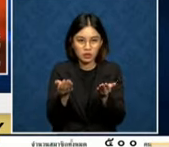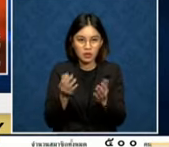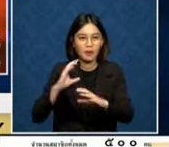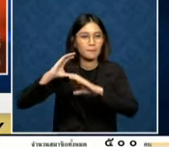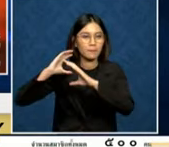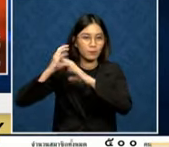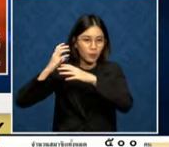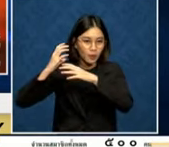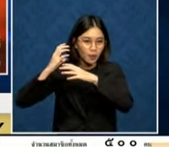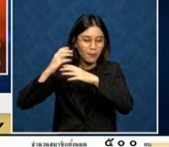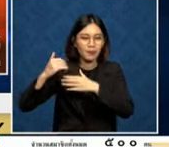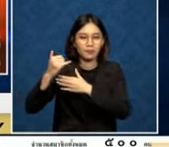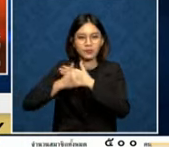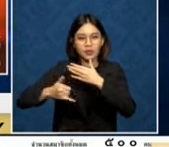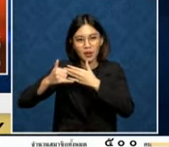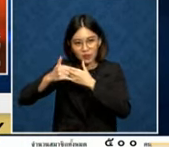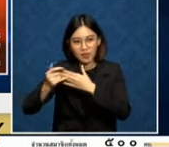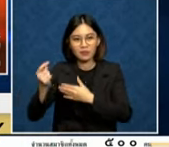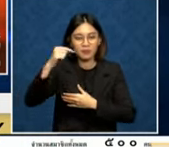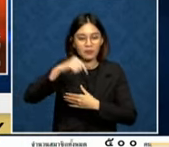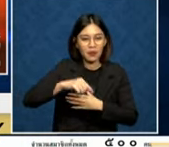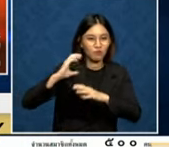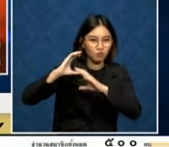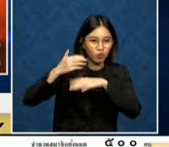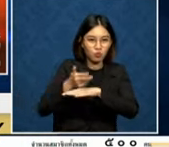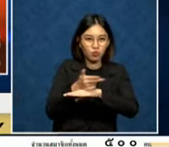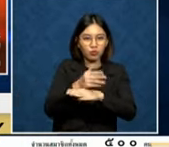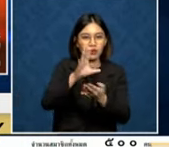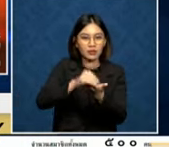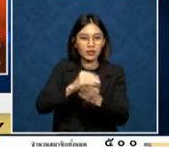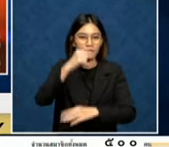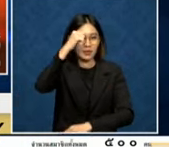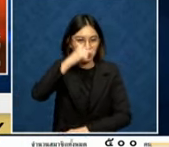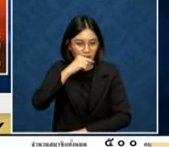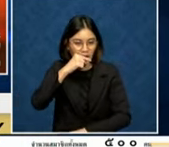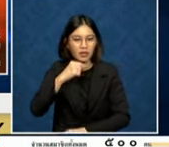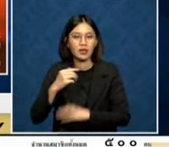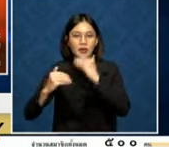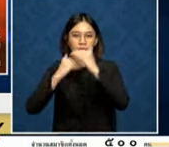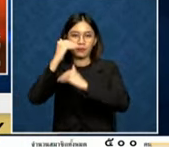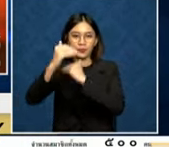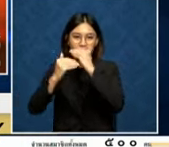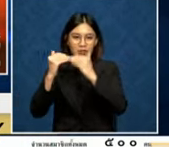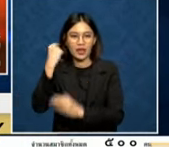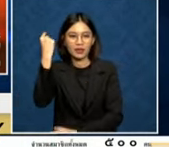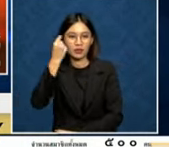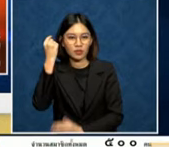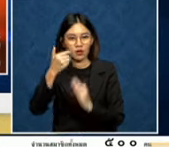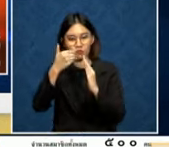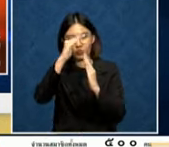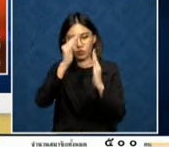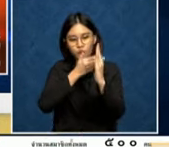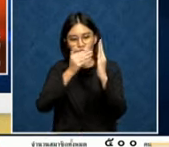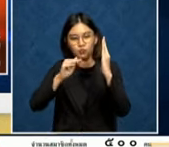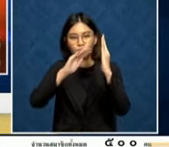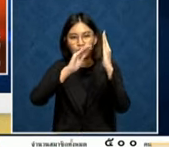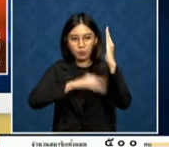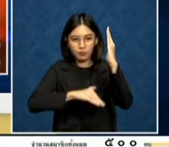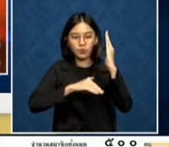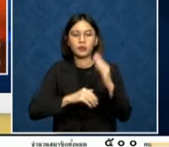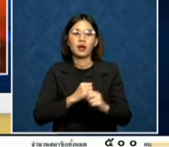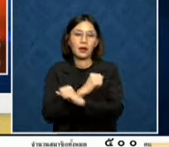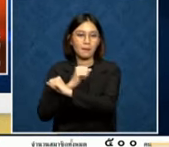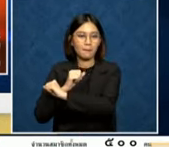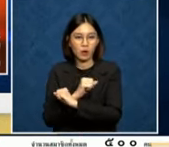ภาพยนตร์ในต่างประเทศในไทยที่ผมได้กล่าวไปแล้วนะครับการพัฒนาเส้นทางท่องเที่ยวเชื่อมโยงภูมิภาคนะครับการยกระดับความปลอด